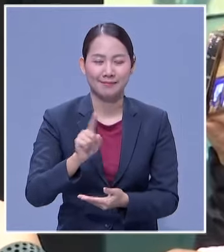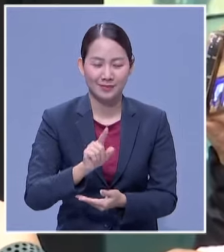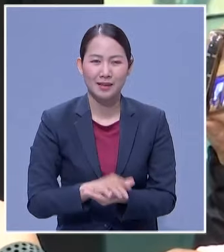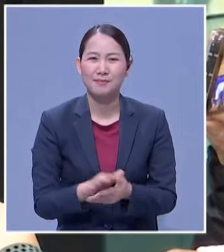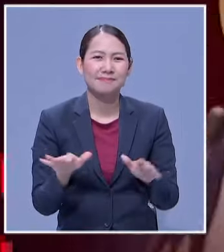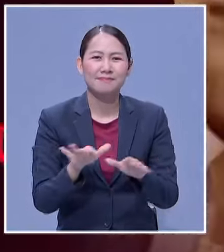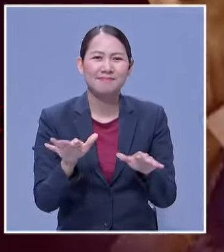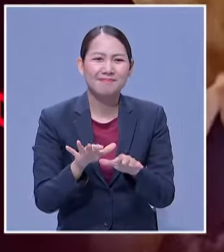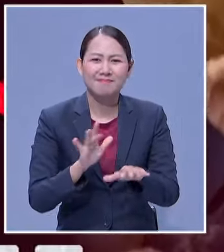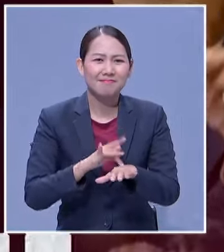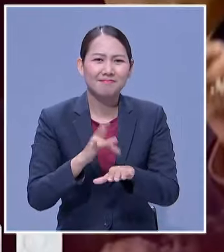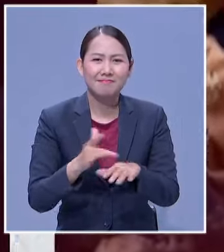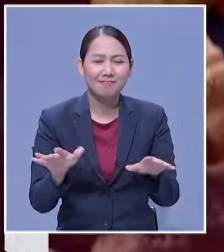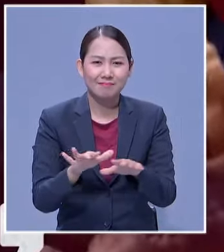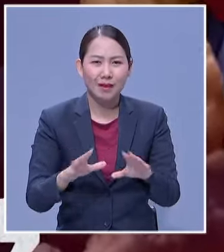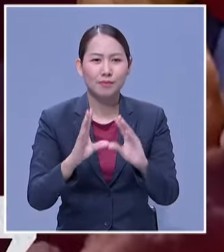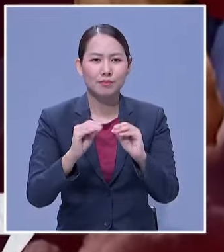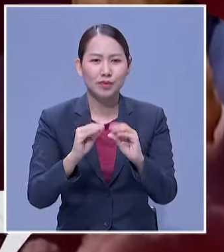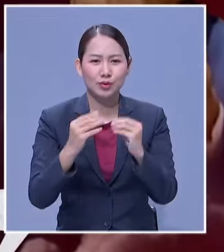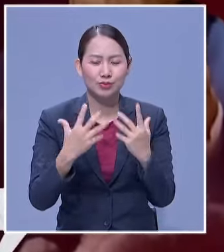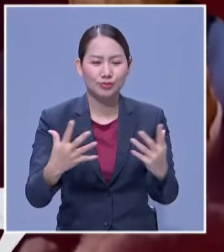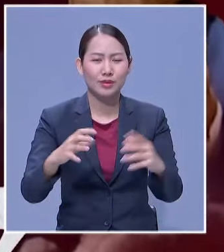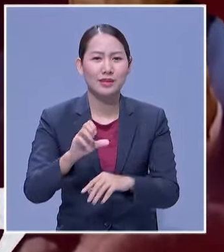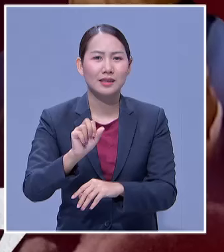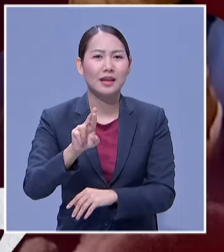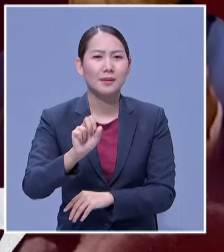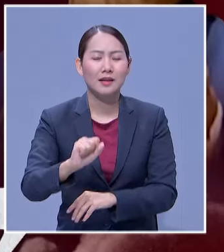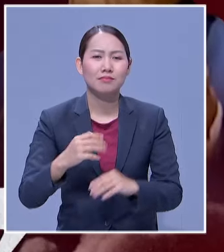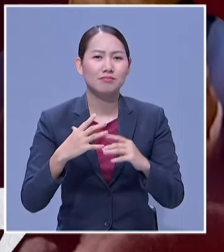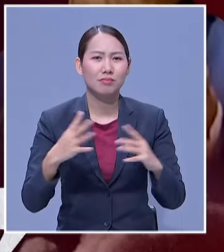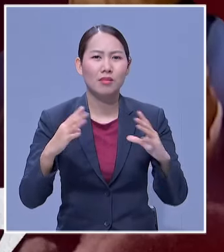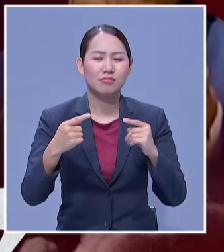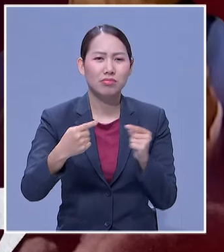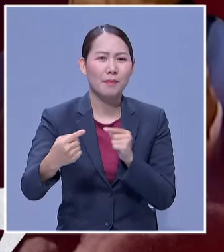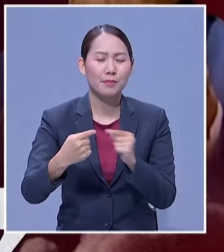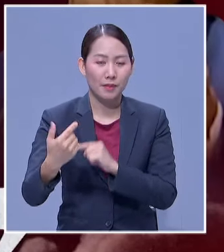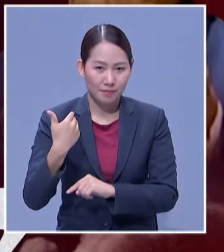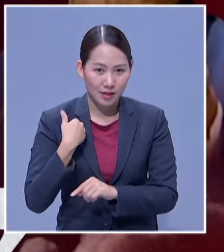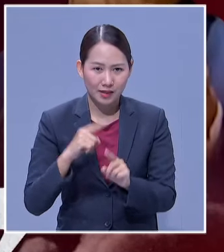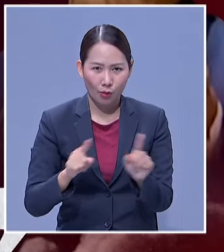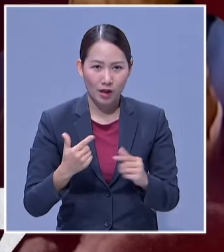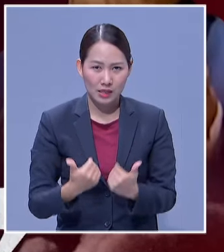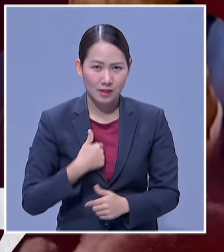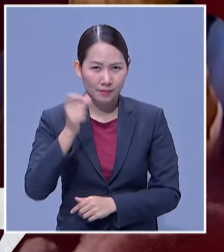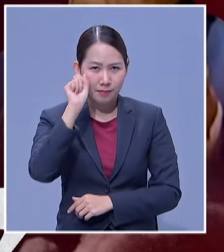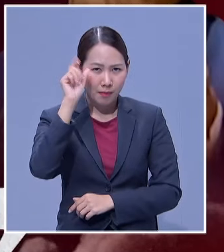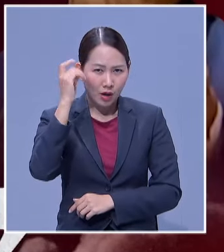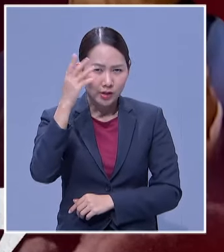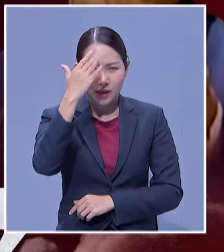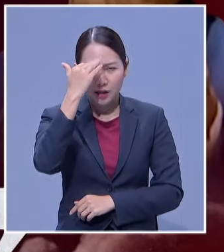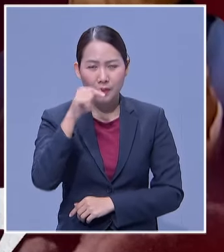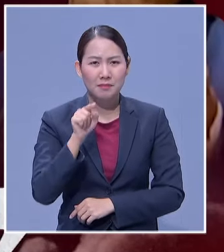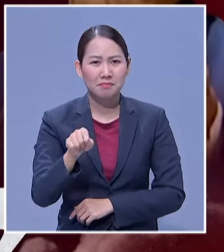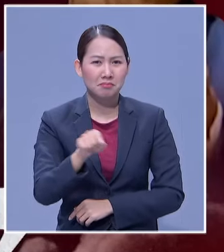สภาแต่คุณพิเชษบอกก็ยังไม่เข้าใจจุดนึงนะตรงที่ว่าคุณหมอชนน่านเเป็นอะไรอ่ะค่ะคุณหมอชนน่านเป็น